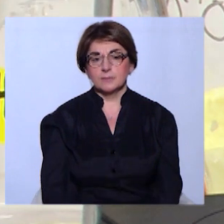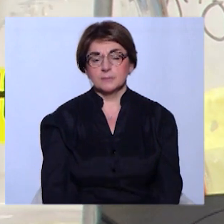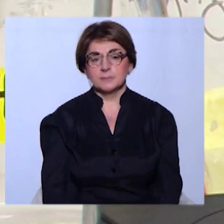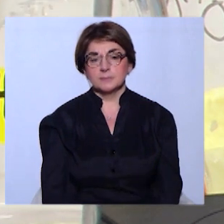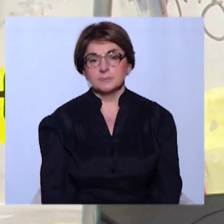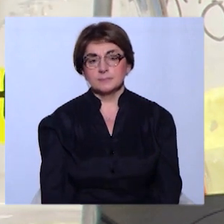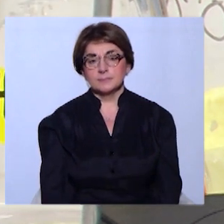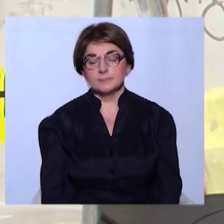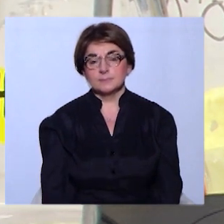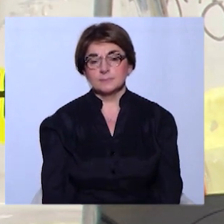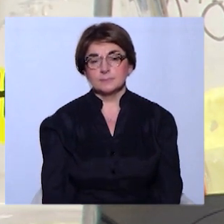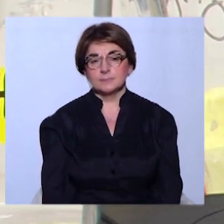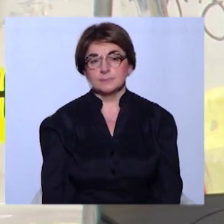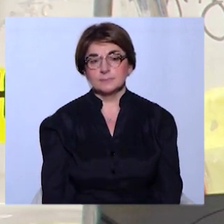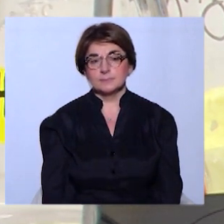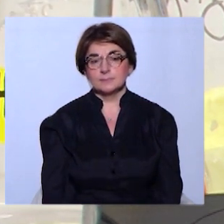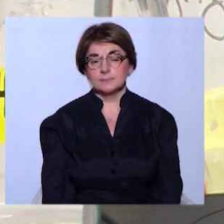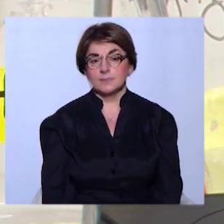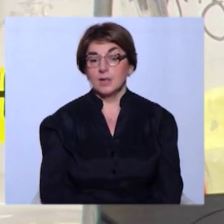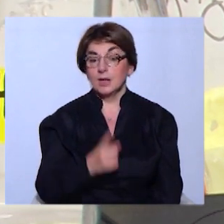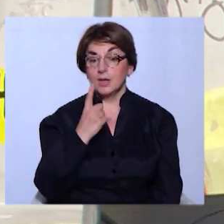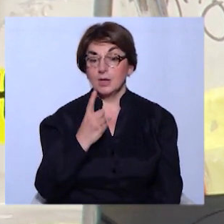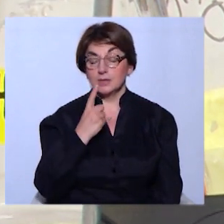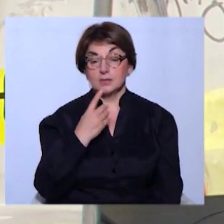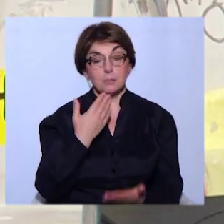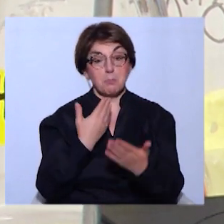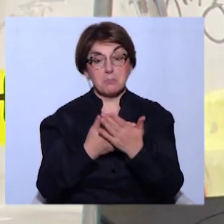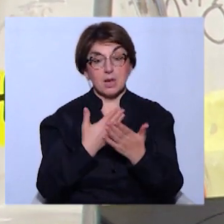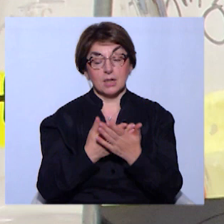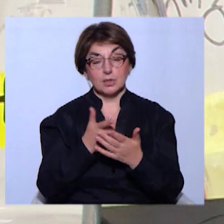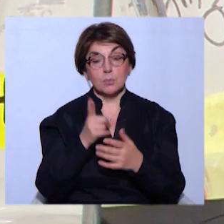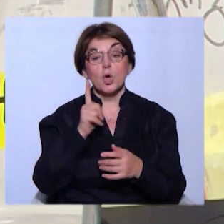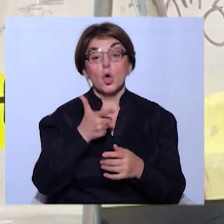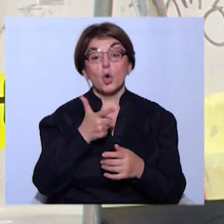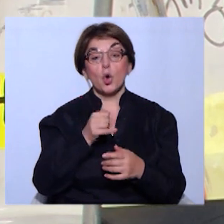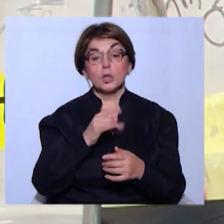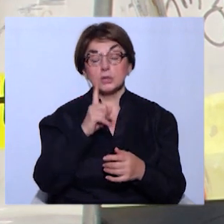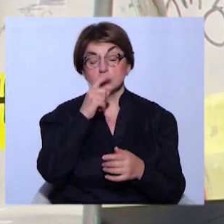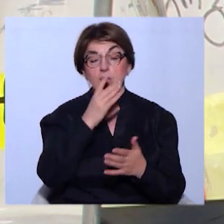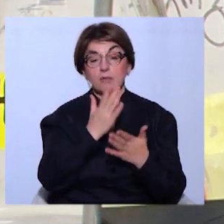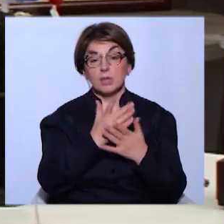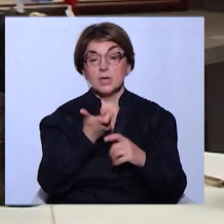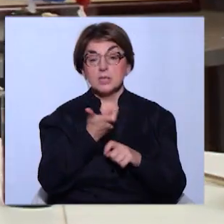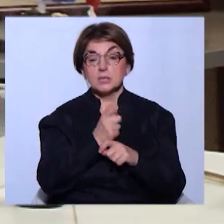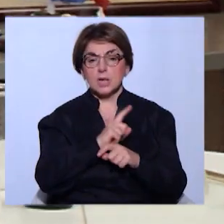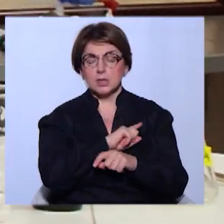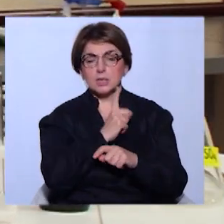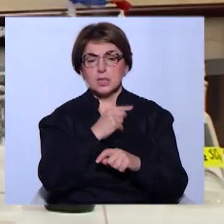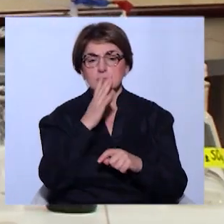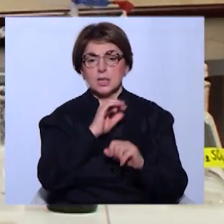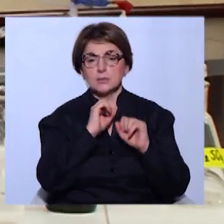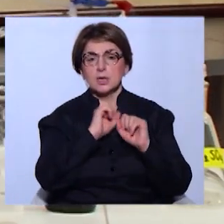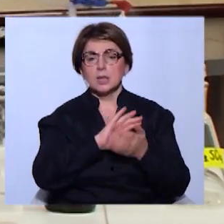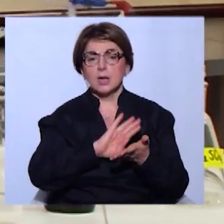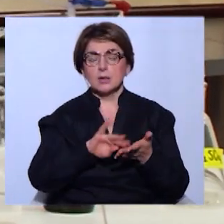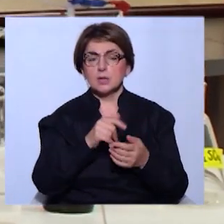ეს რეაქცია არის ერთ-ერთი თვალსაჩინო მაგალითი იმისა, რომ გოგირდმჟავა წარმოადგენს ძლიერ წყალწამრთმევ საშუალებას. და ყოველთვის ეცადეთ ჩაატაროთ